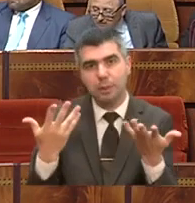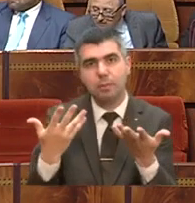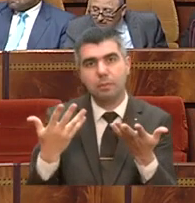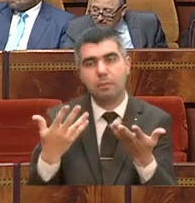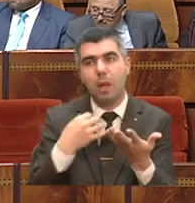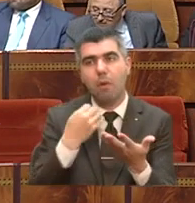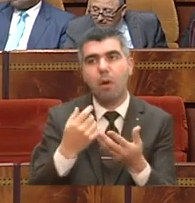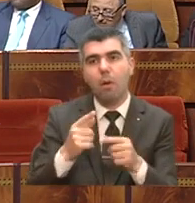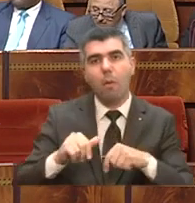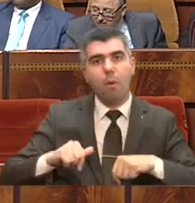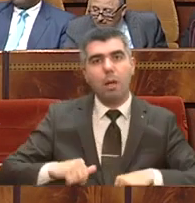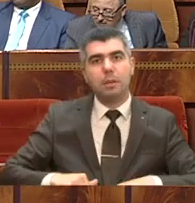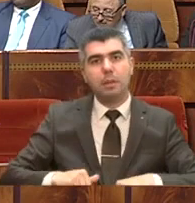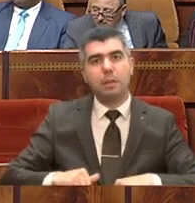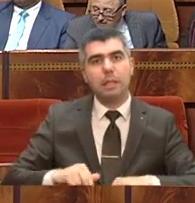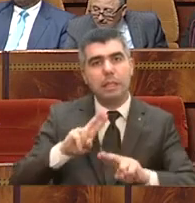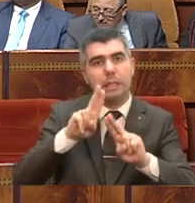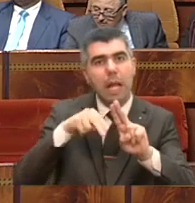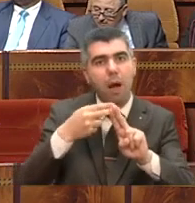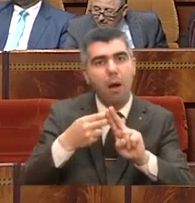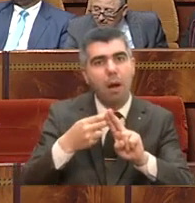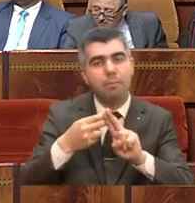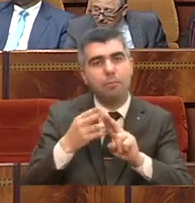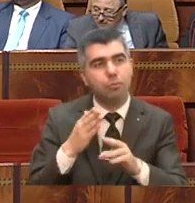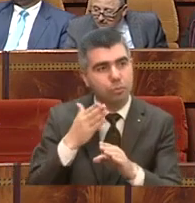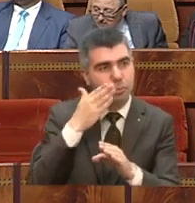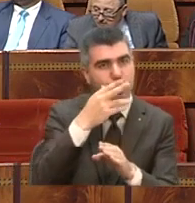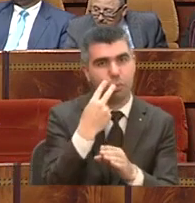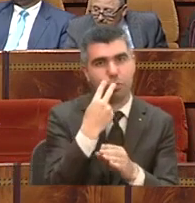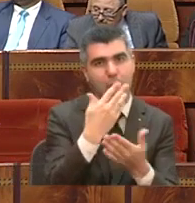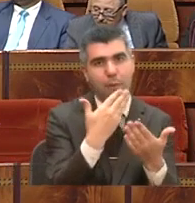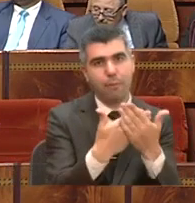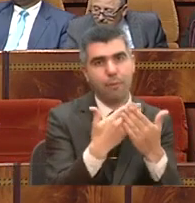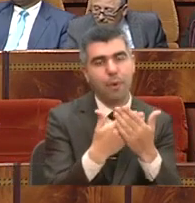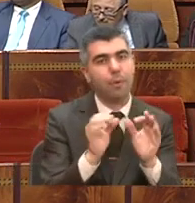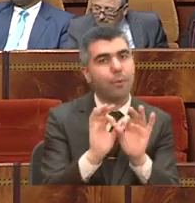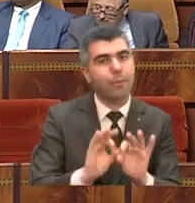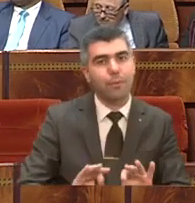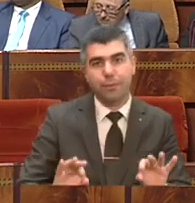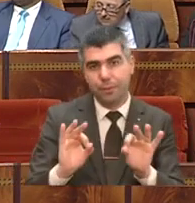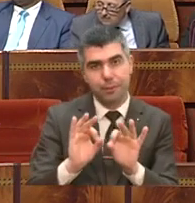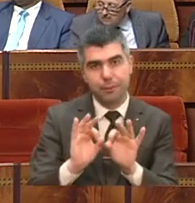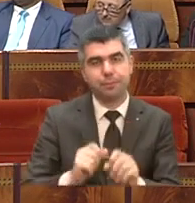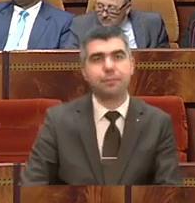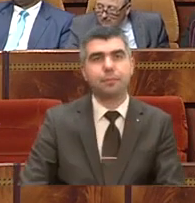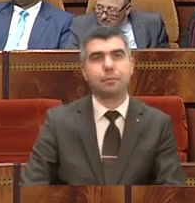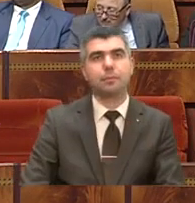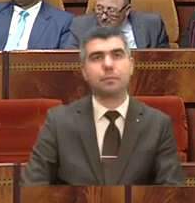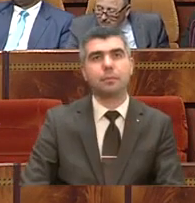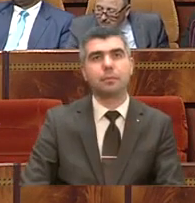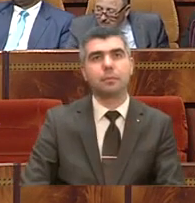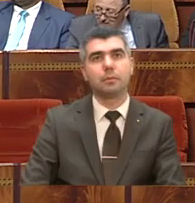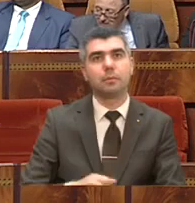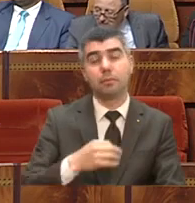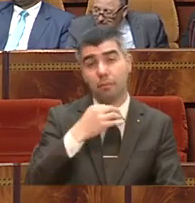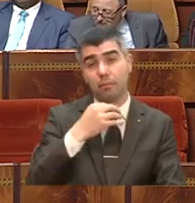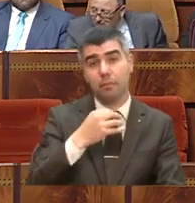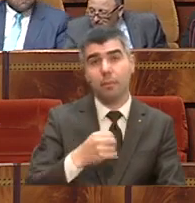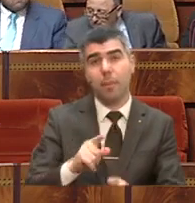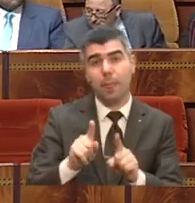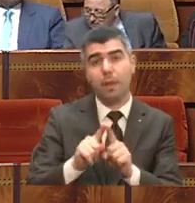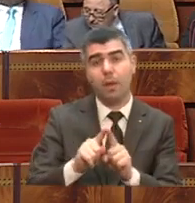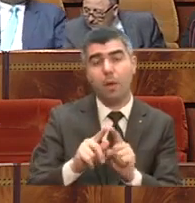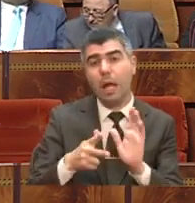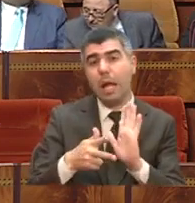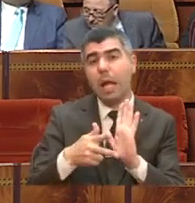السيد الوزير على هذا الإقليم. السيد الوزير، عطيتو واحد الصفقة كتعلق بالشريط الساحلي، قصر صغير، قصر